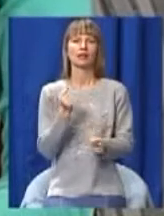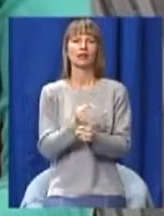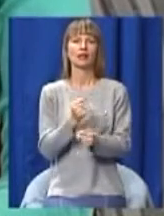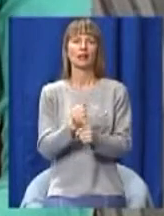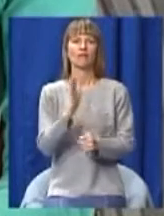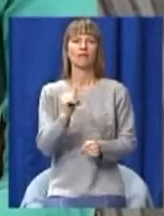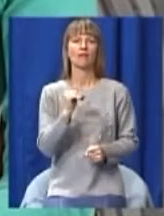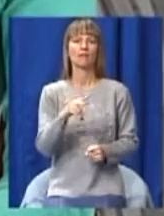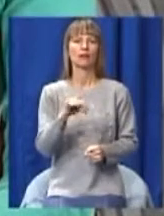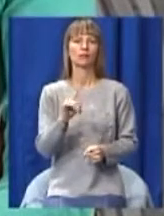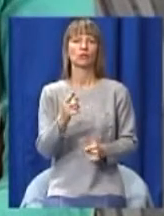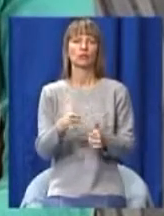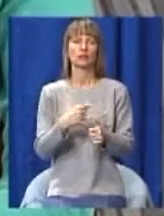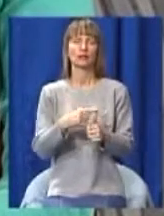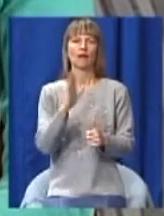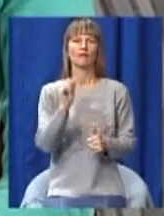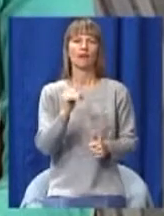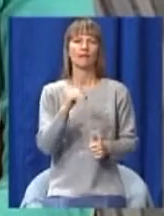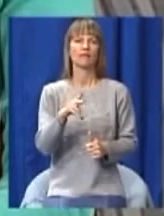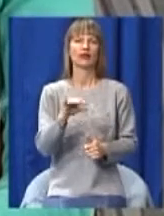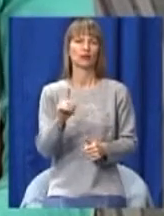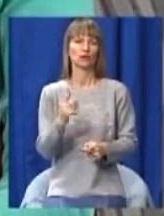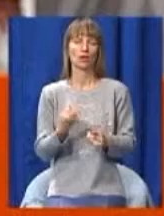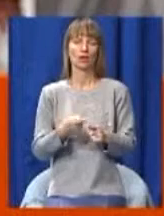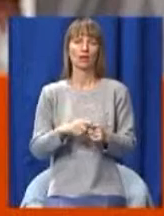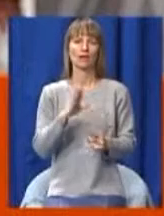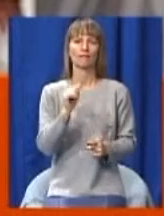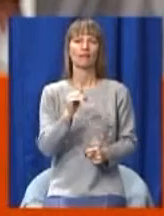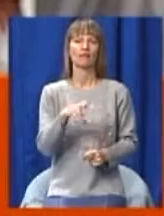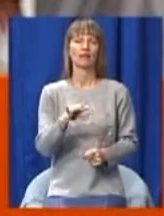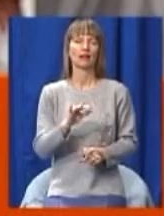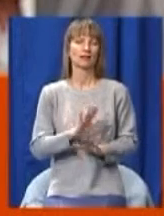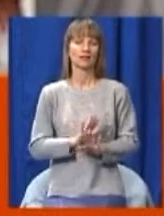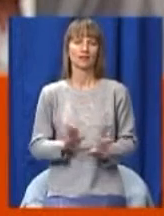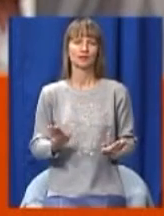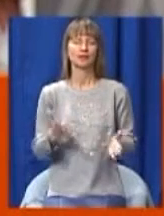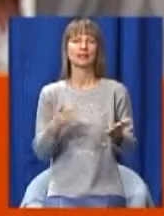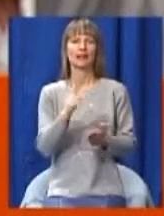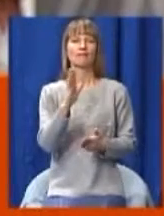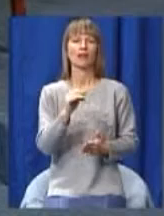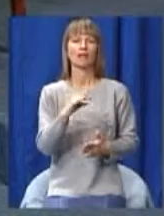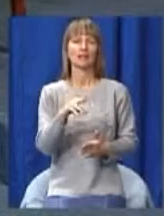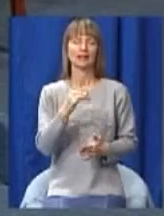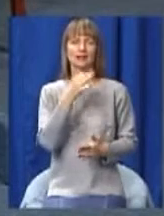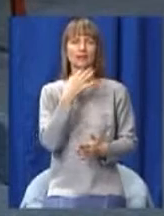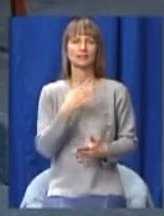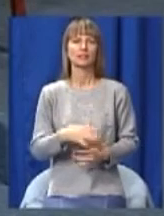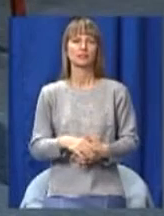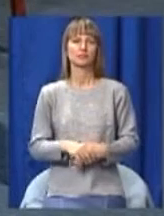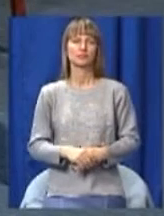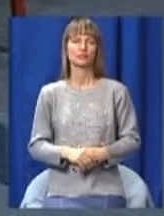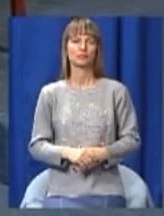вафлі? Чому їх називають вафлі? Що це таке взагалі вафлі? Ні. А які тобі вафлі подобаються?